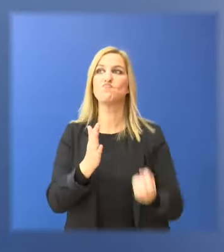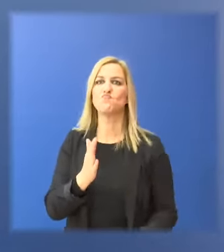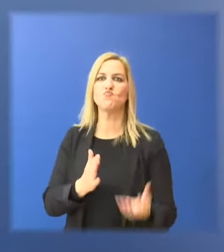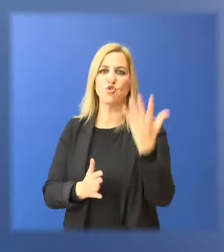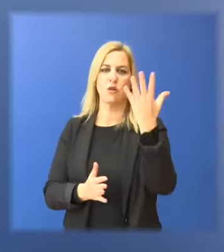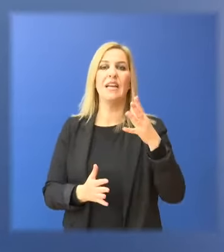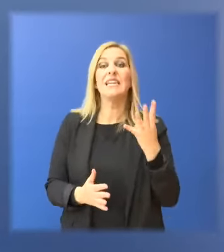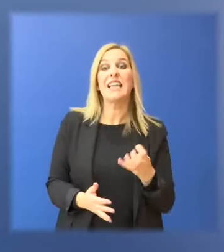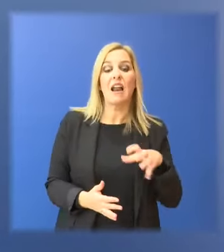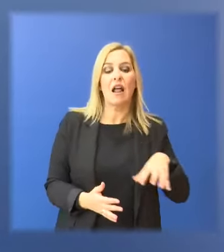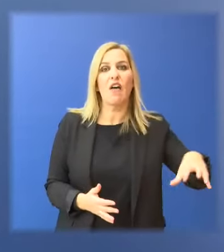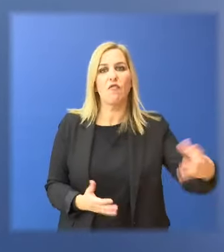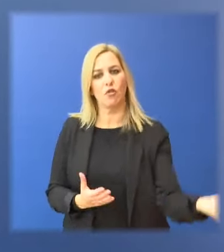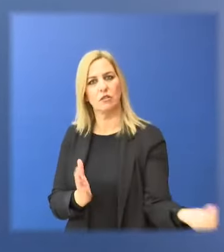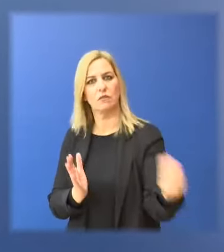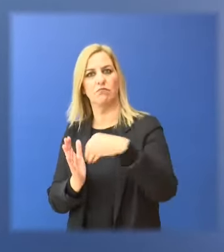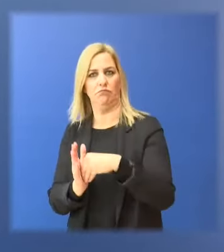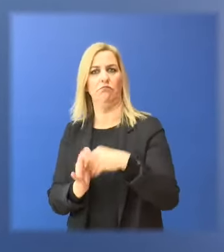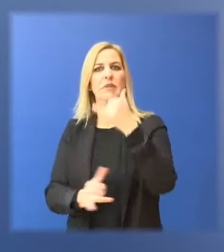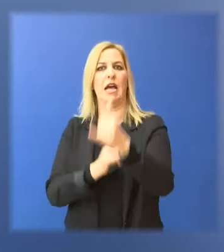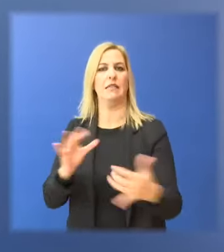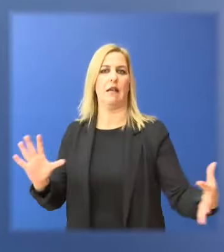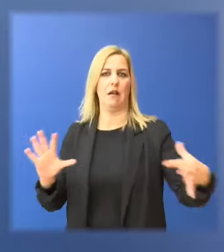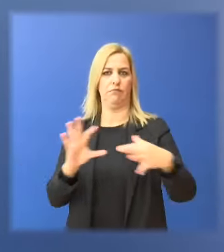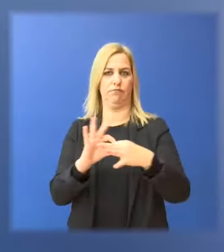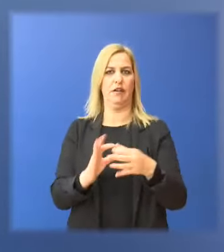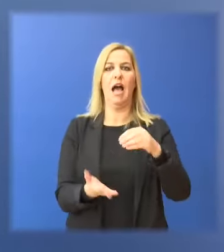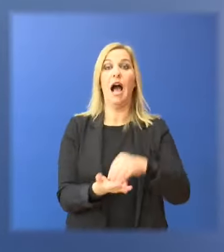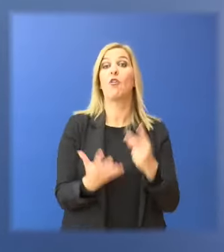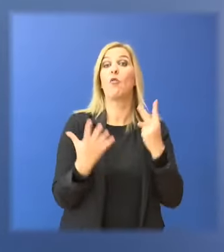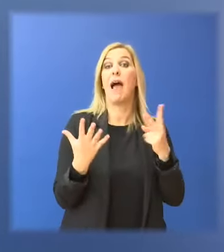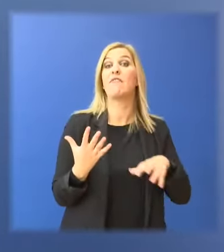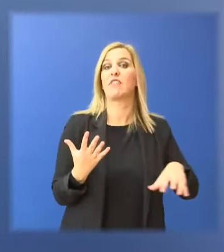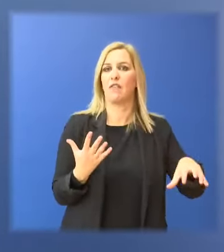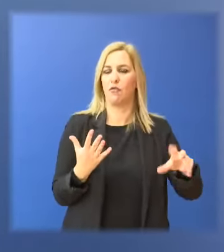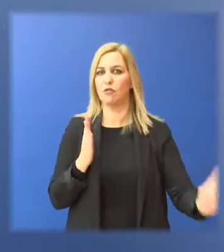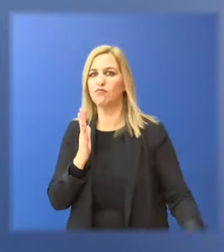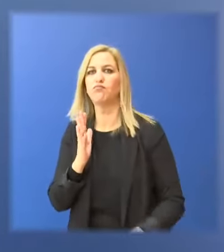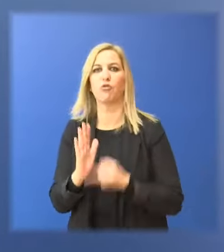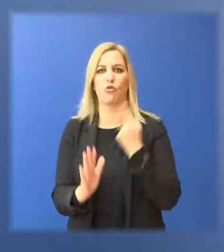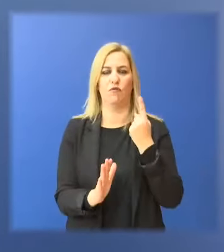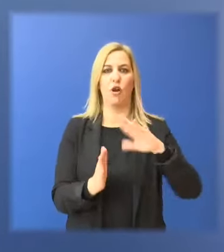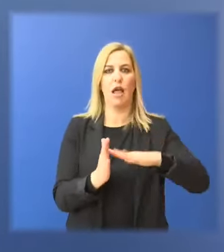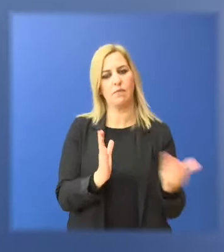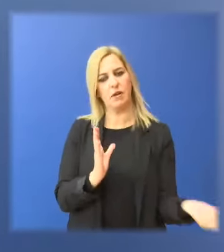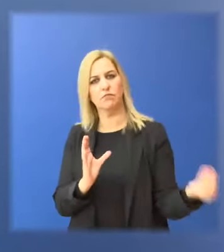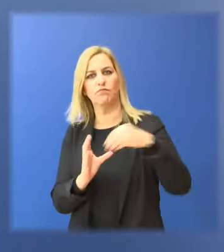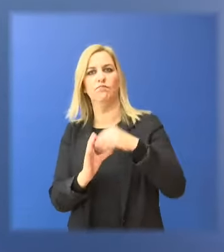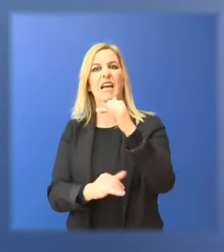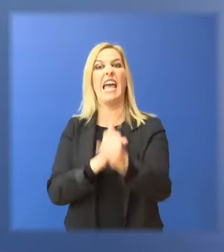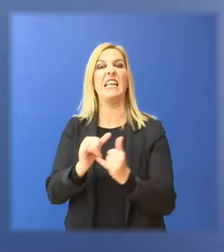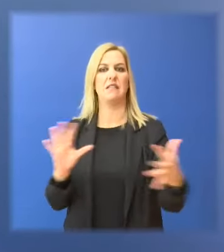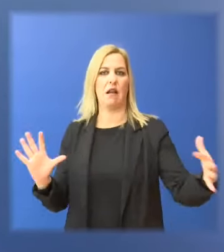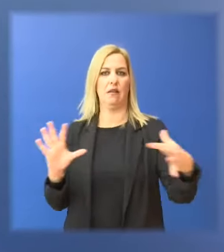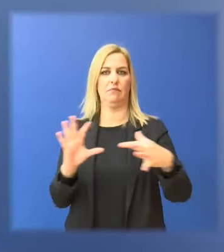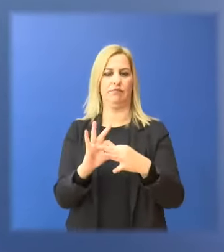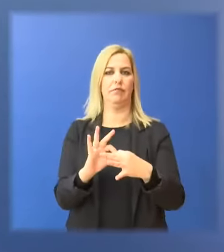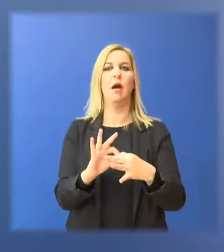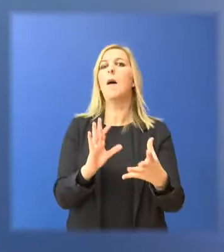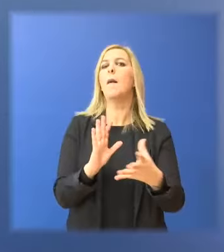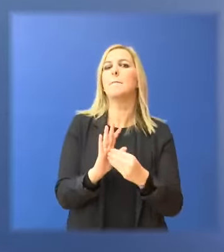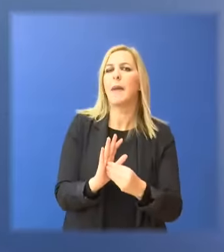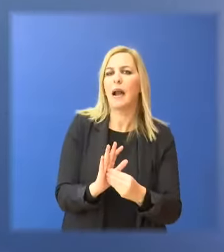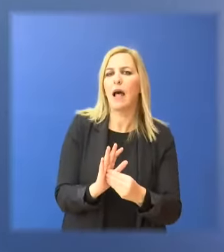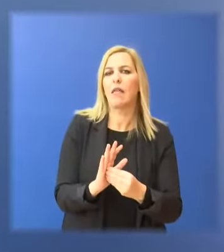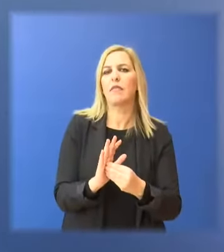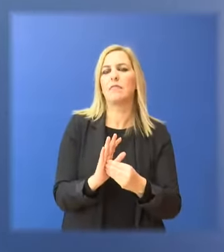40 φορείς της δημόσιας διοίκησης. Ακόμα, 7 επιπλέον φορείς ενέταξαν για πρώτη φορά υπηρεσίες τους στο gov.gr, ανάμεσα στους οποίους ο